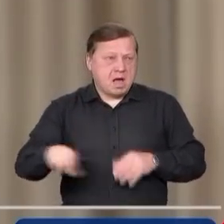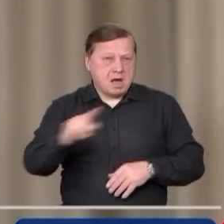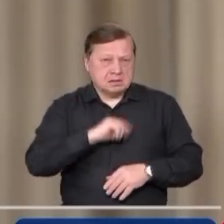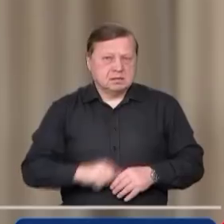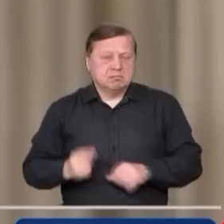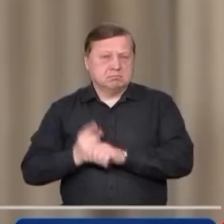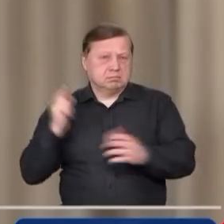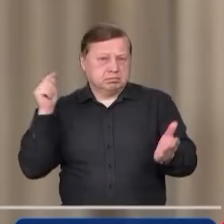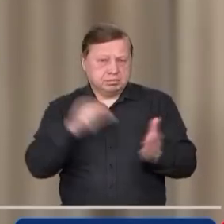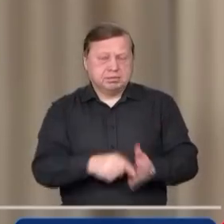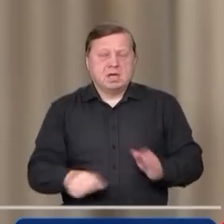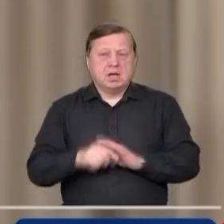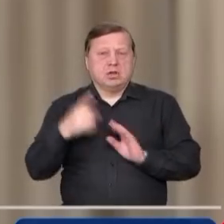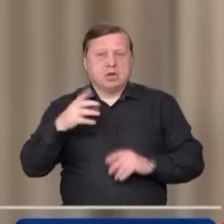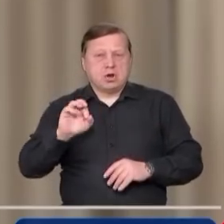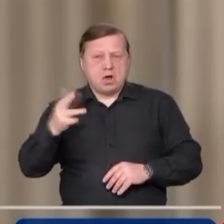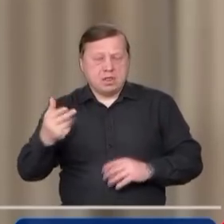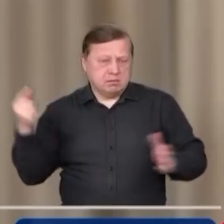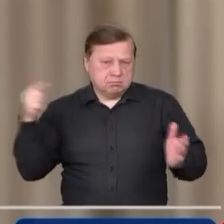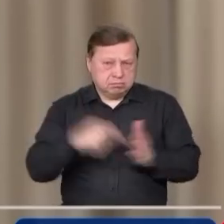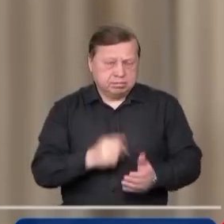i dronami. Ale